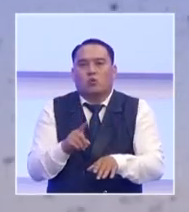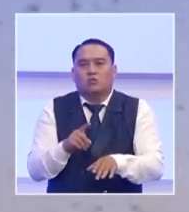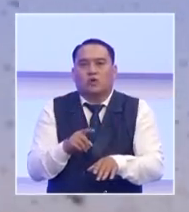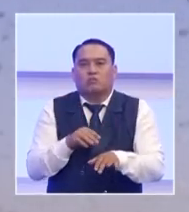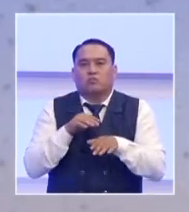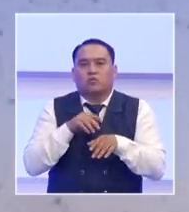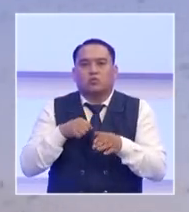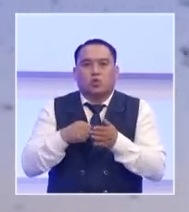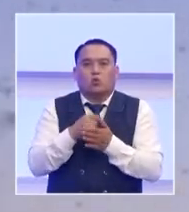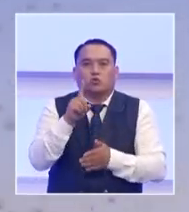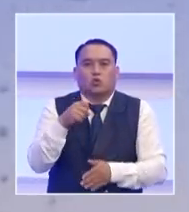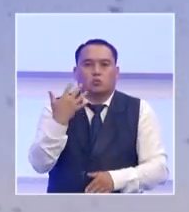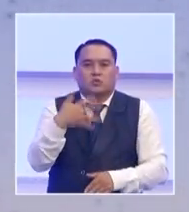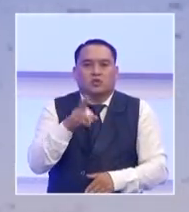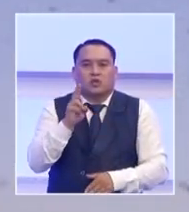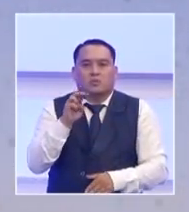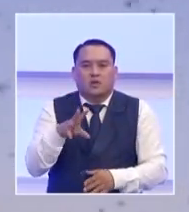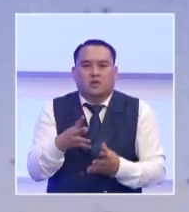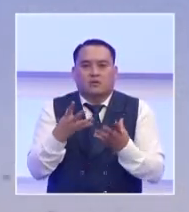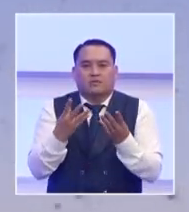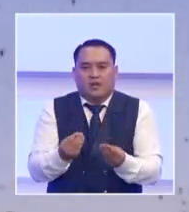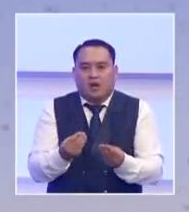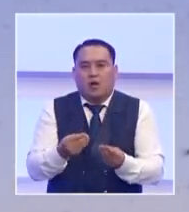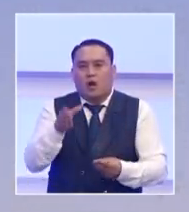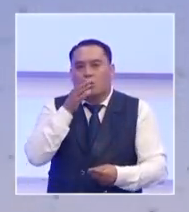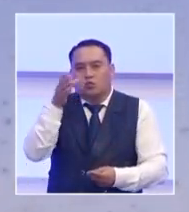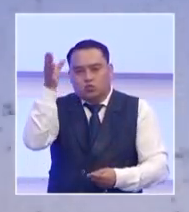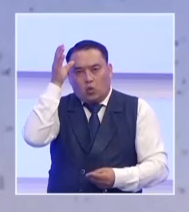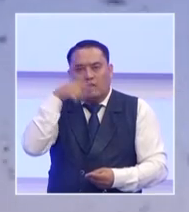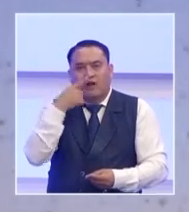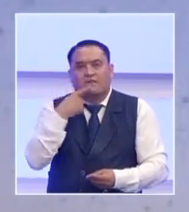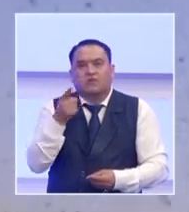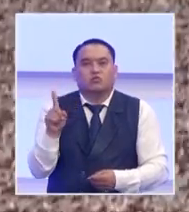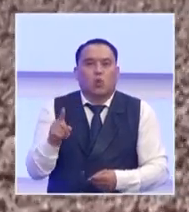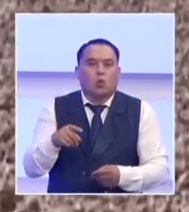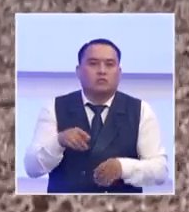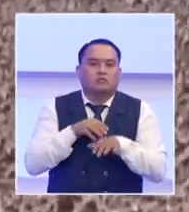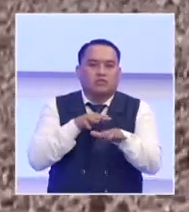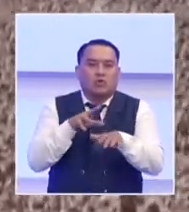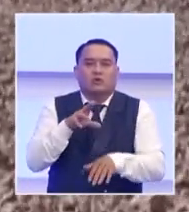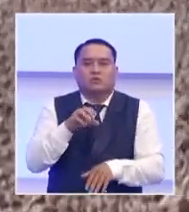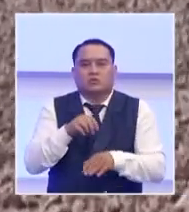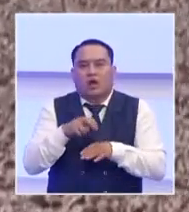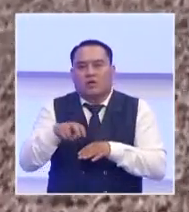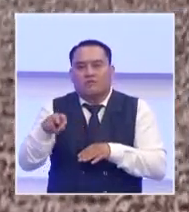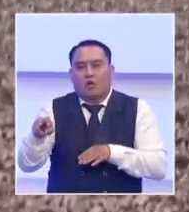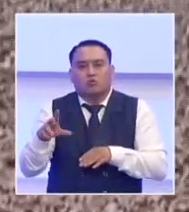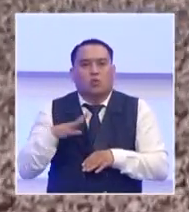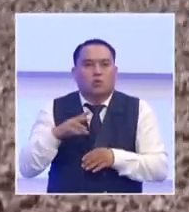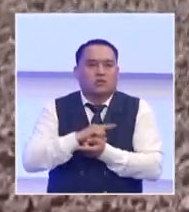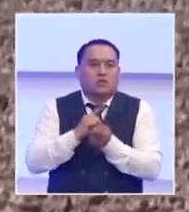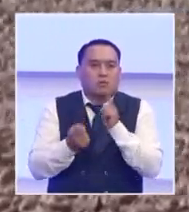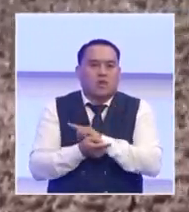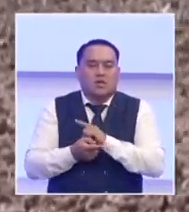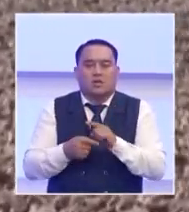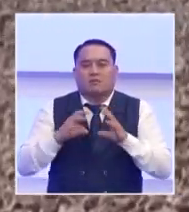пролетает до 150 км в день ученые говорят что участившиеся во всем мире нашествие саранчи связано с изменением